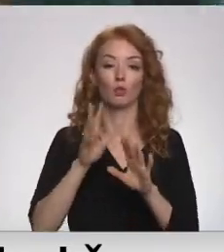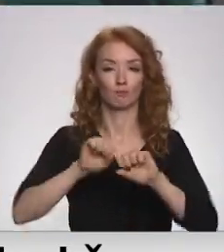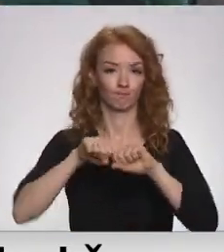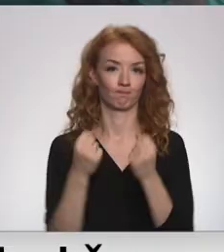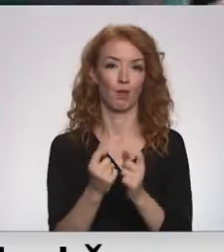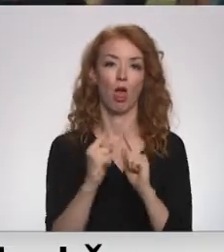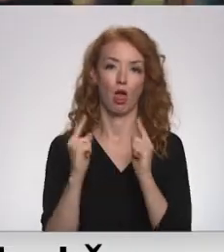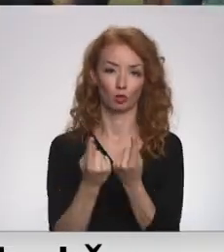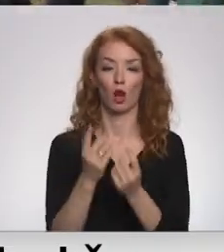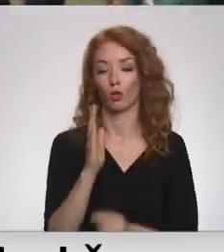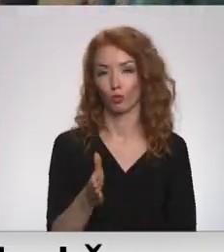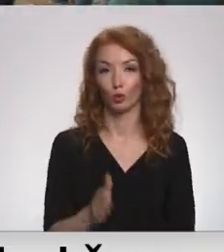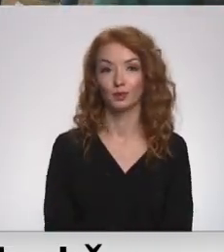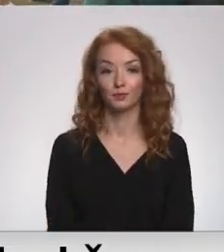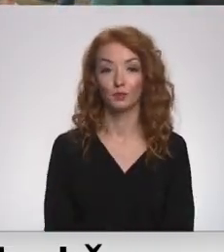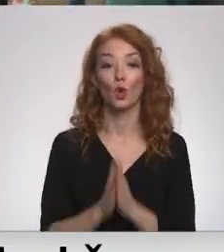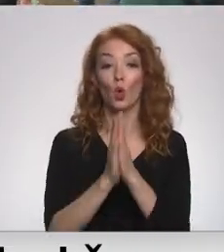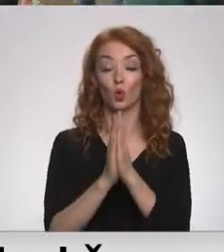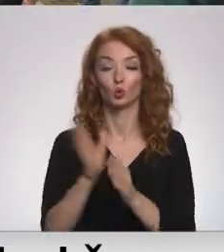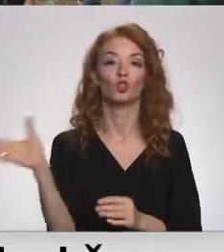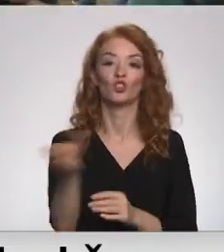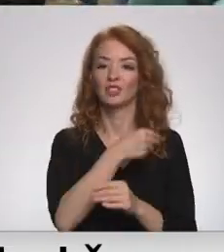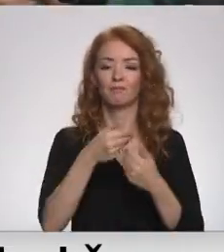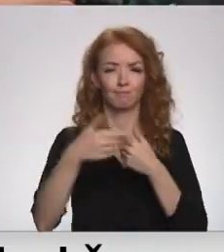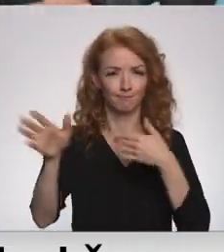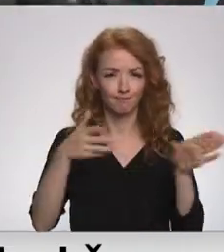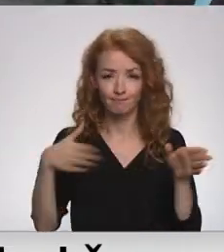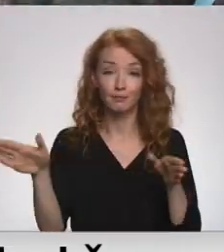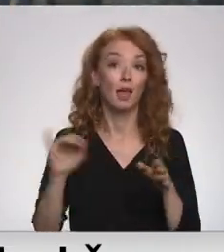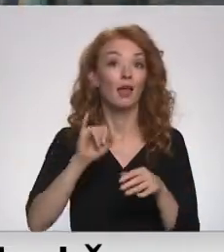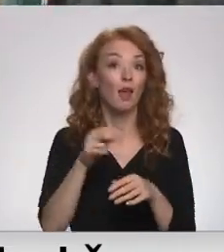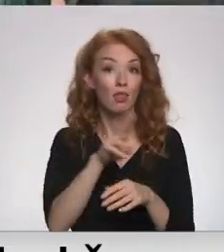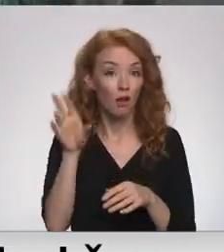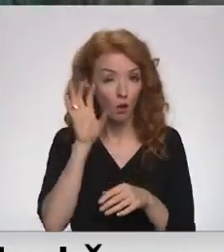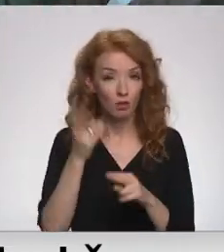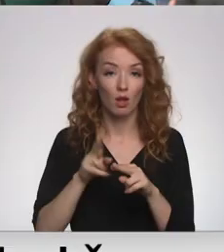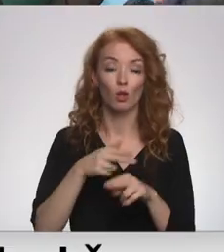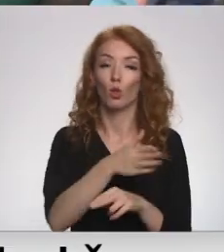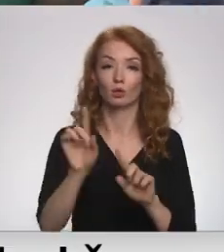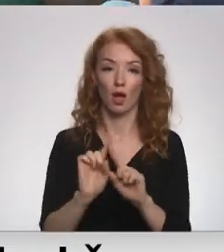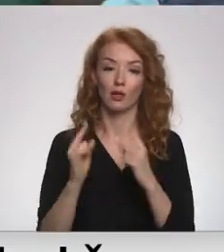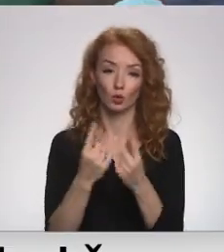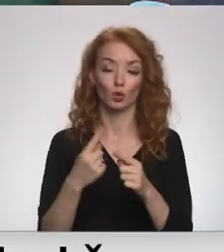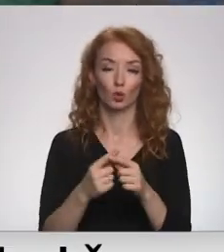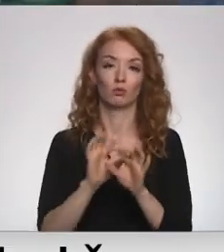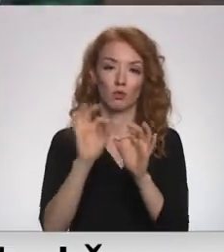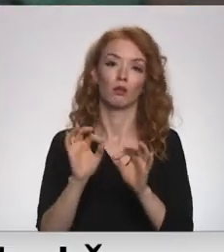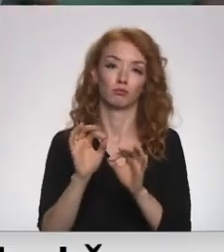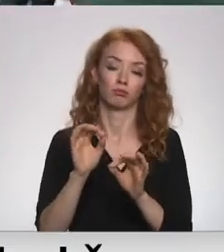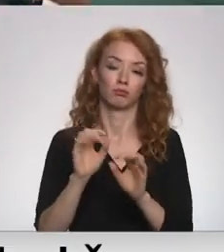būsiet aizturēti. Lūdzu visiem izklīst, pretējā gadījumā jūs būsiet aizturēti un būs pielietots fizijas